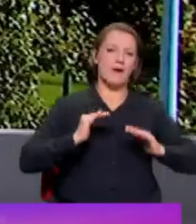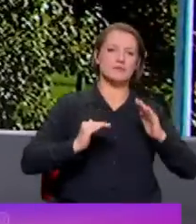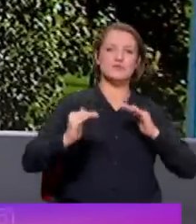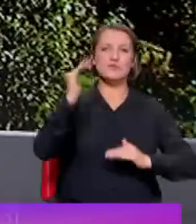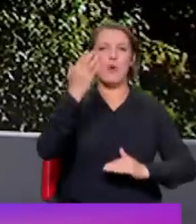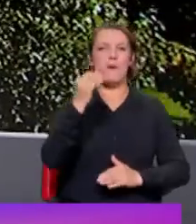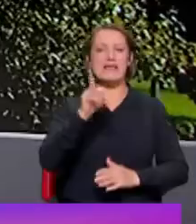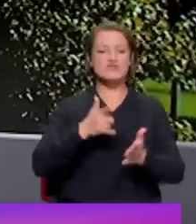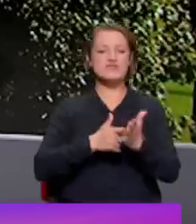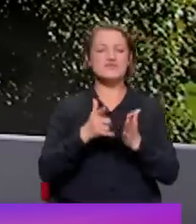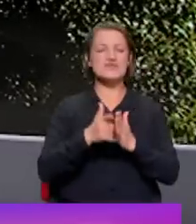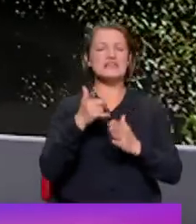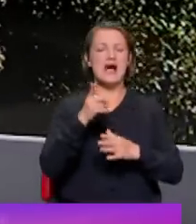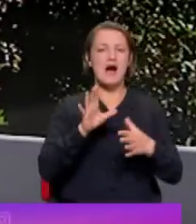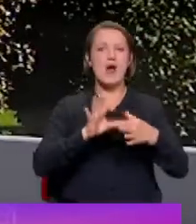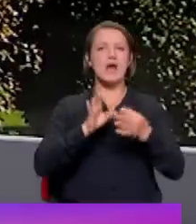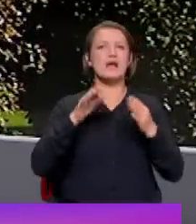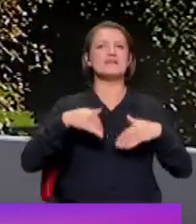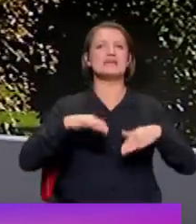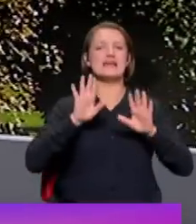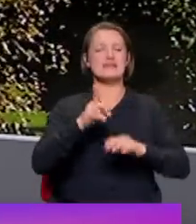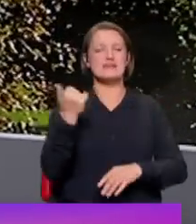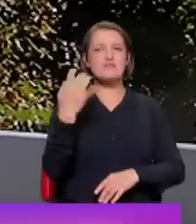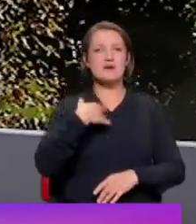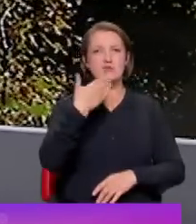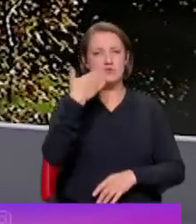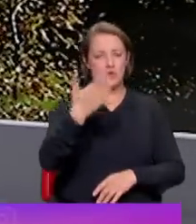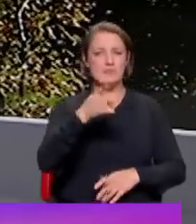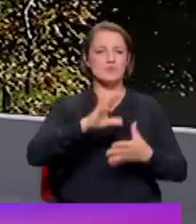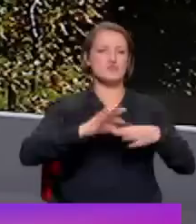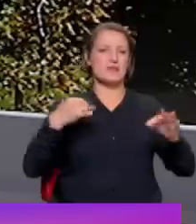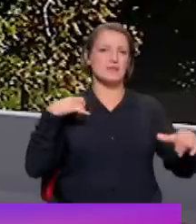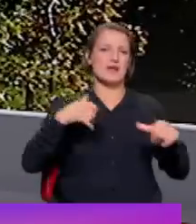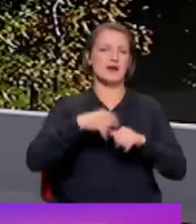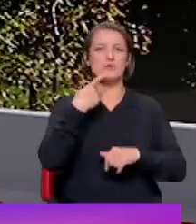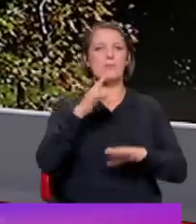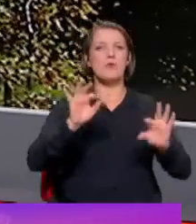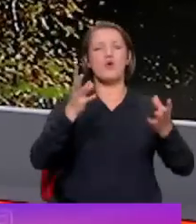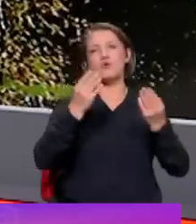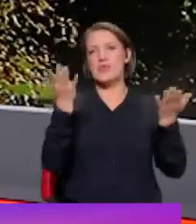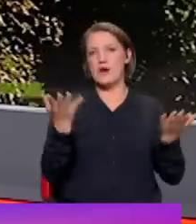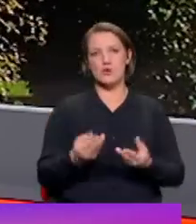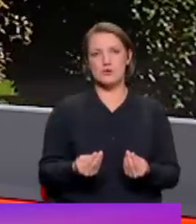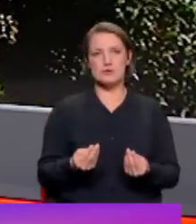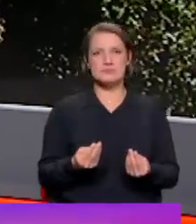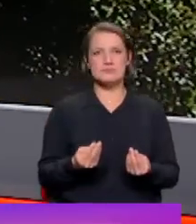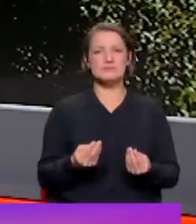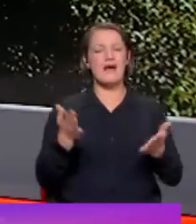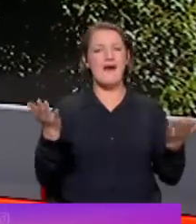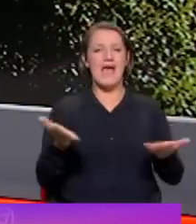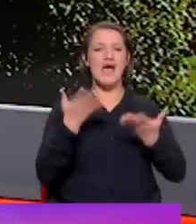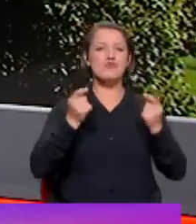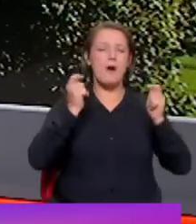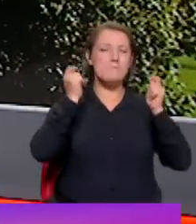yaşatamadım değildir diye defalarca söylediğim cümleyi tekrar etmek isterim bu noktada E böyle olunca ne oluyor Eğer